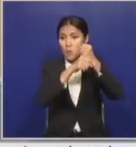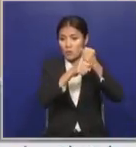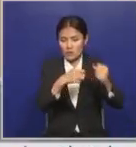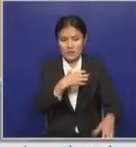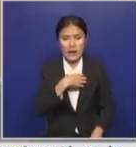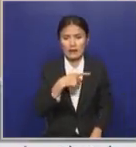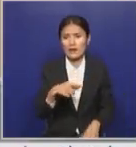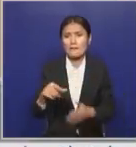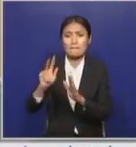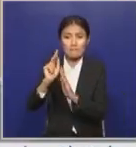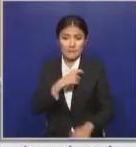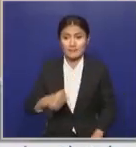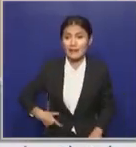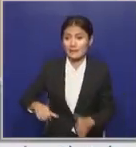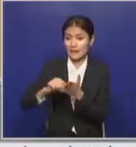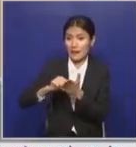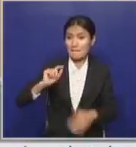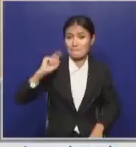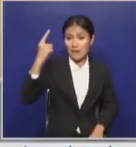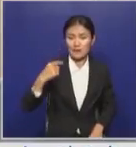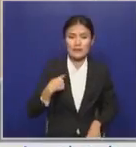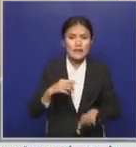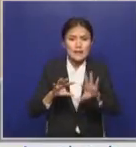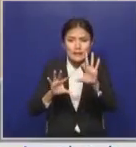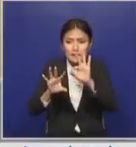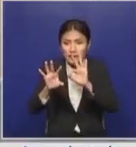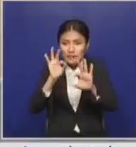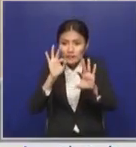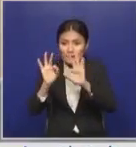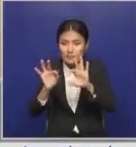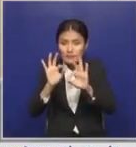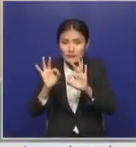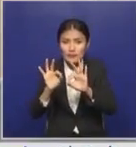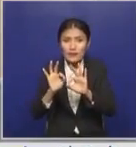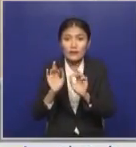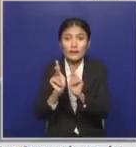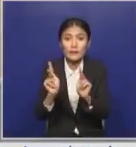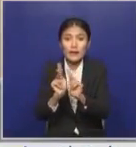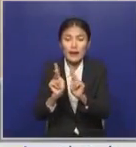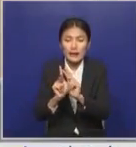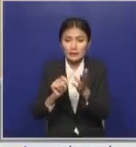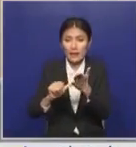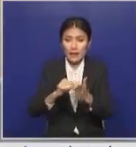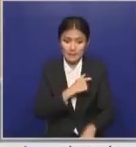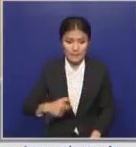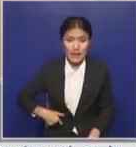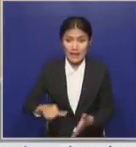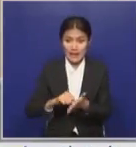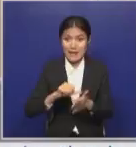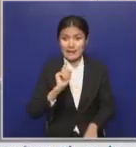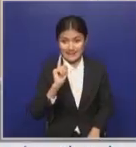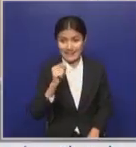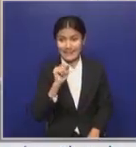รวมทั้งการเสนอตั้งคณะกรรมการกรรมการปฏิรูปสถาบันด้วยผมอยากจะเรียนเลยครับว่า